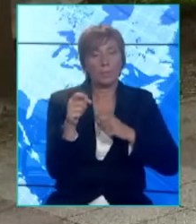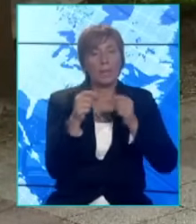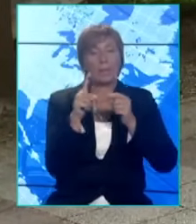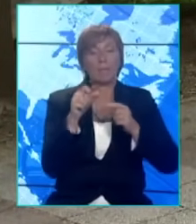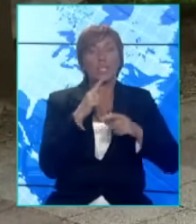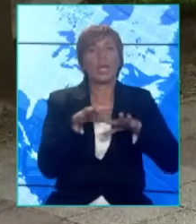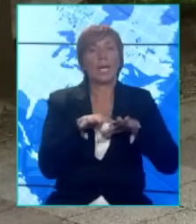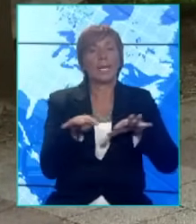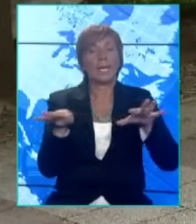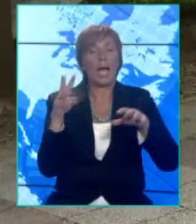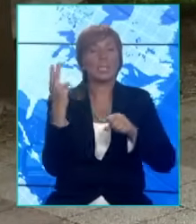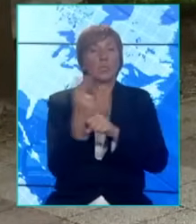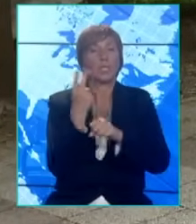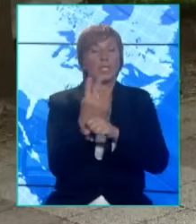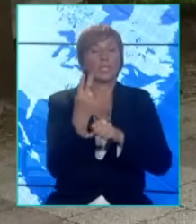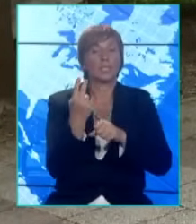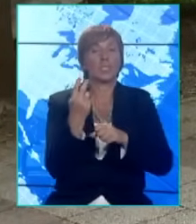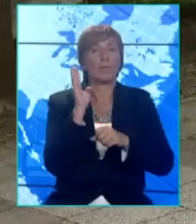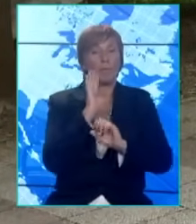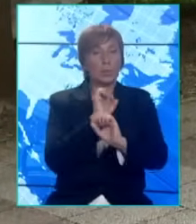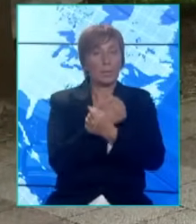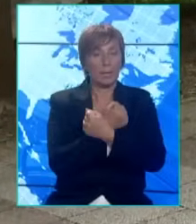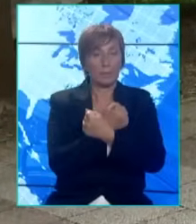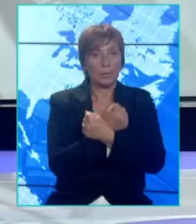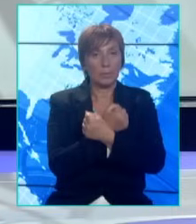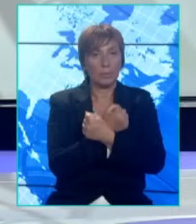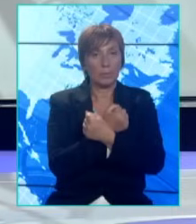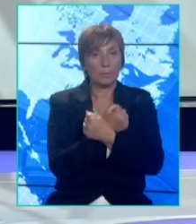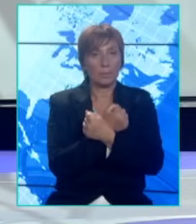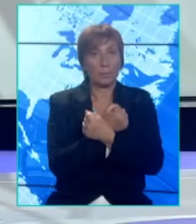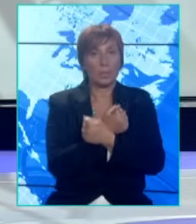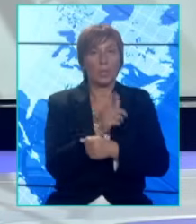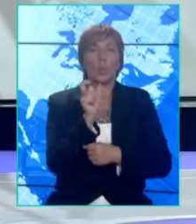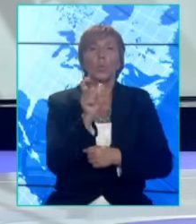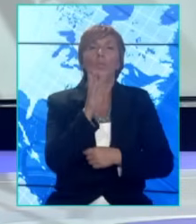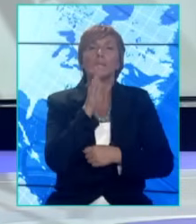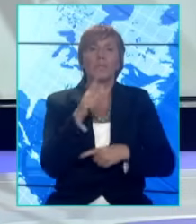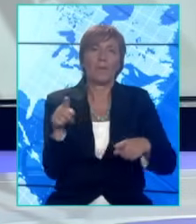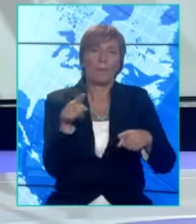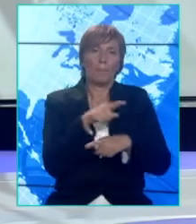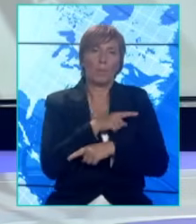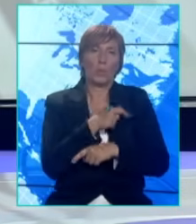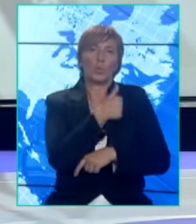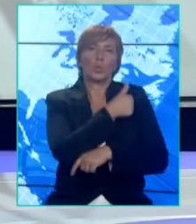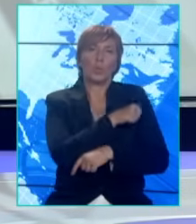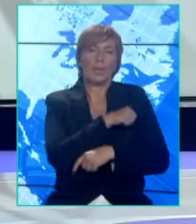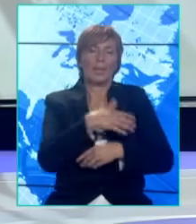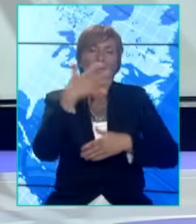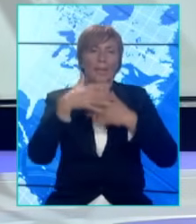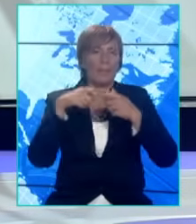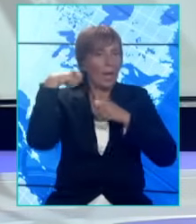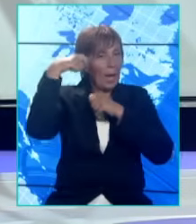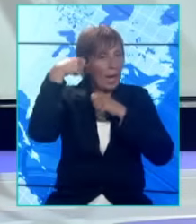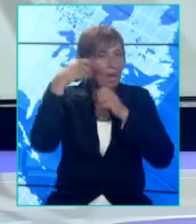bića i razvoja države Bosne i Hercegovine. U Sarajevu je preminuo dugogodišnji TV